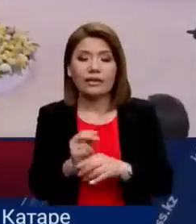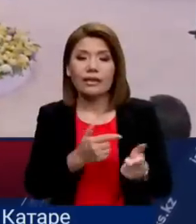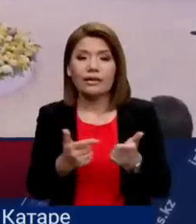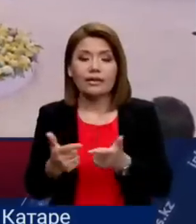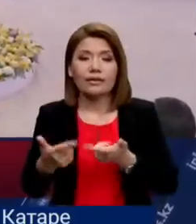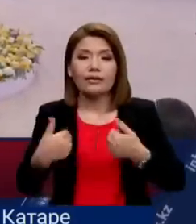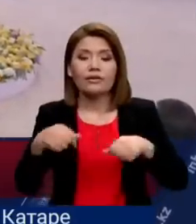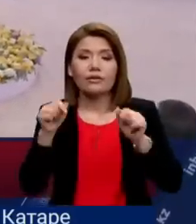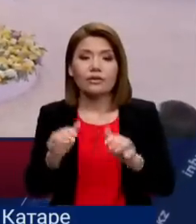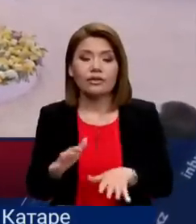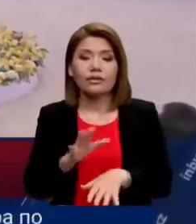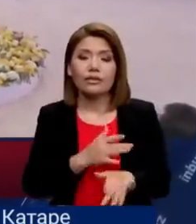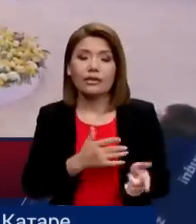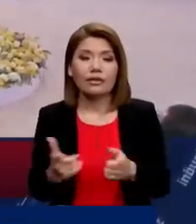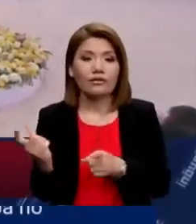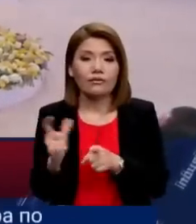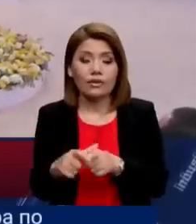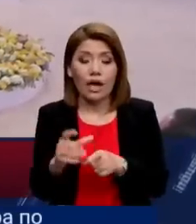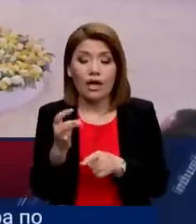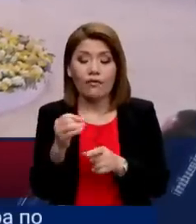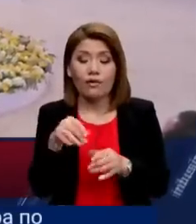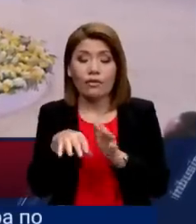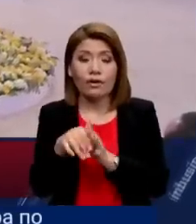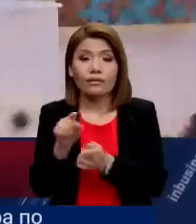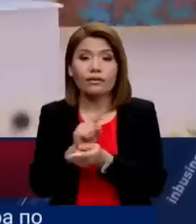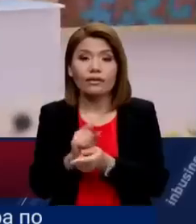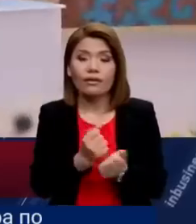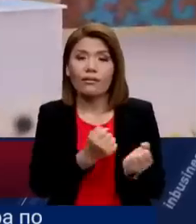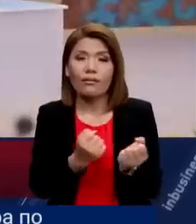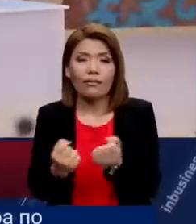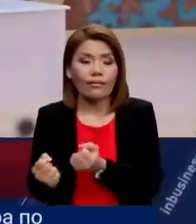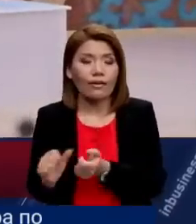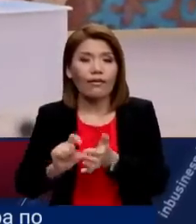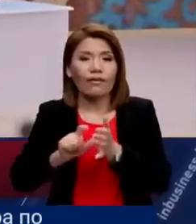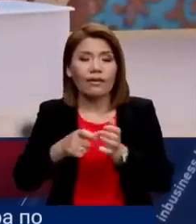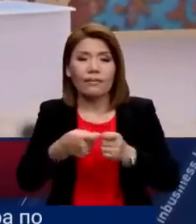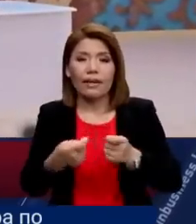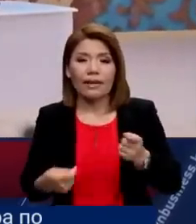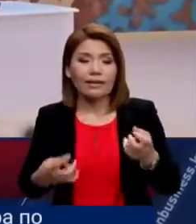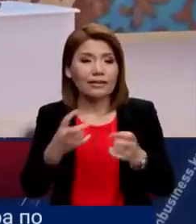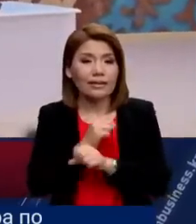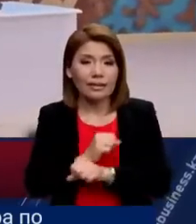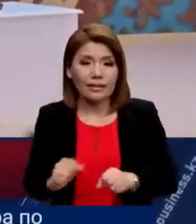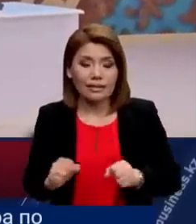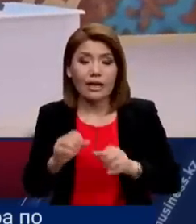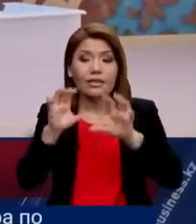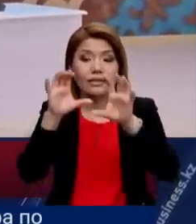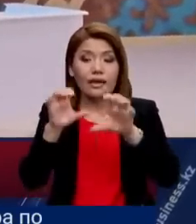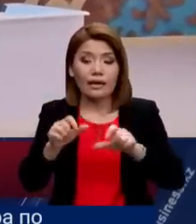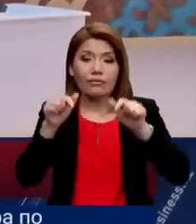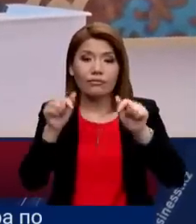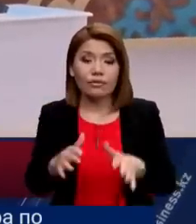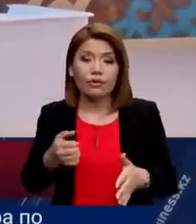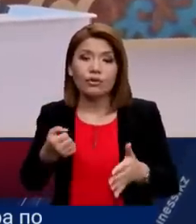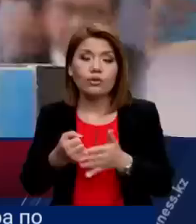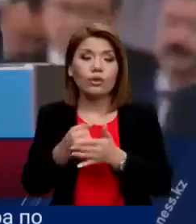қабылдау міндеті тұр деді. Реформаны созып арқаны кеңге салуға болмайды, сондықтан заңдарды жыл соңына дейін қабылдау керектігін